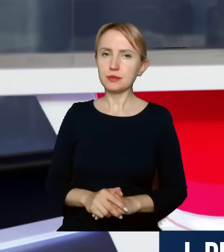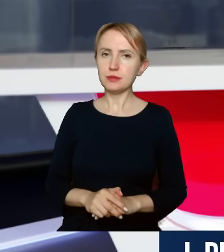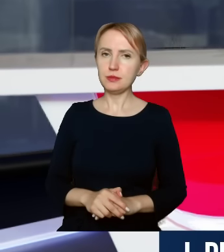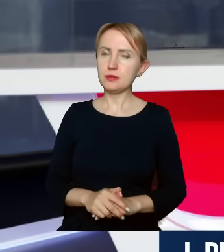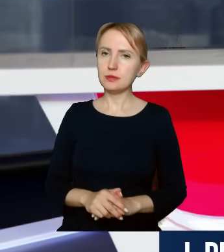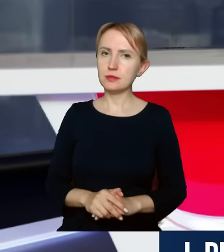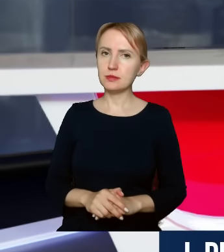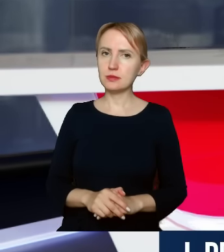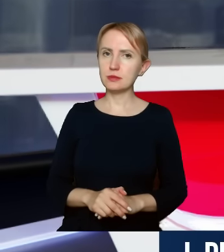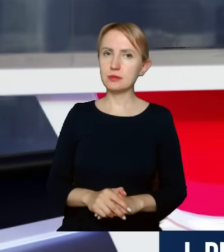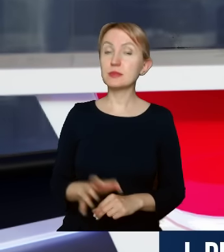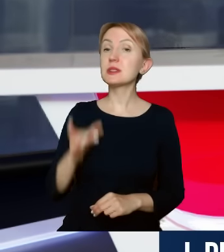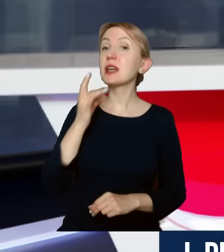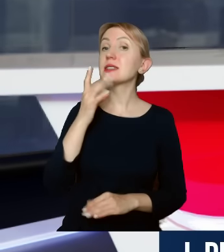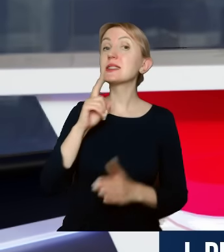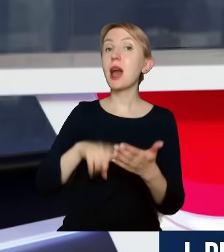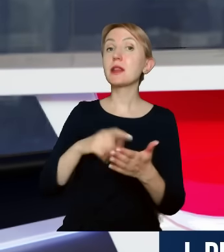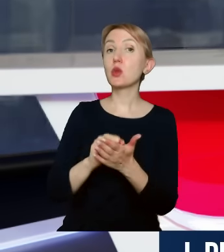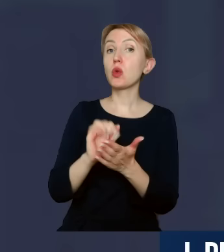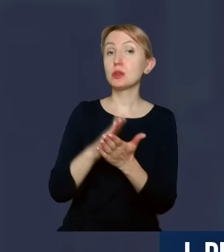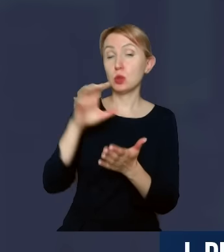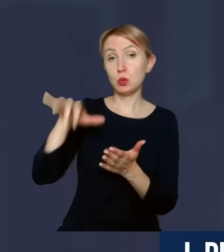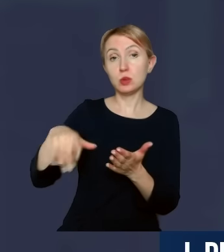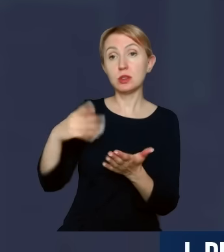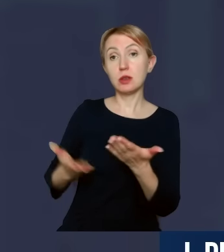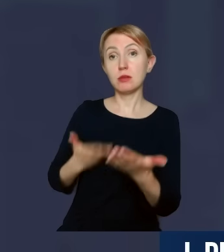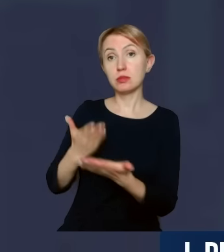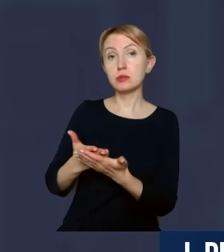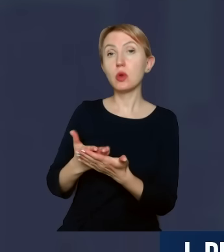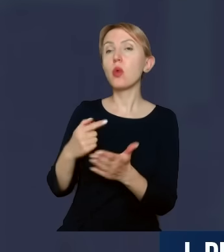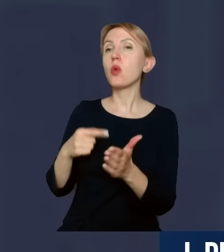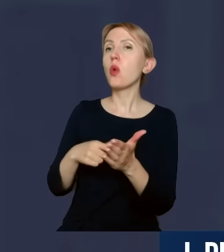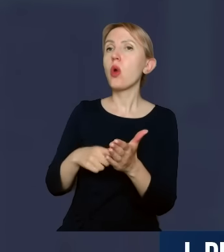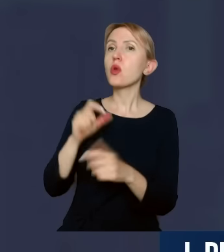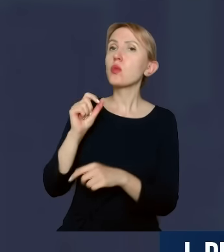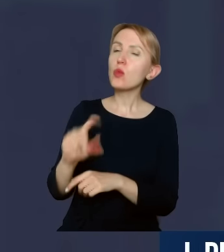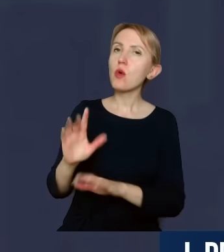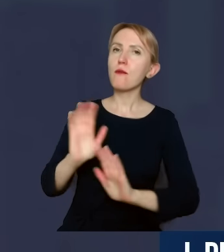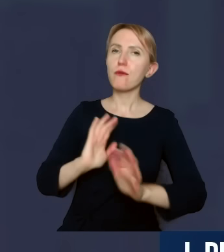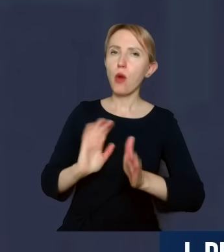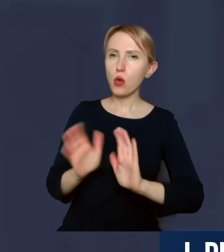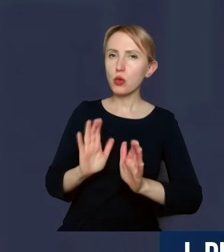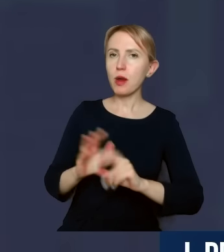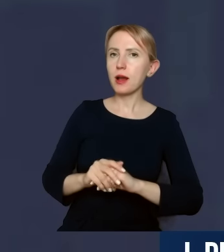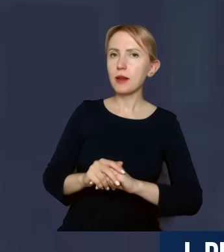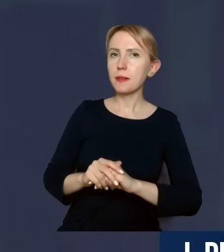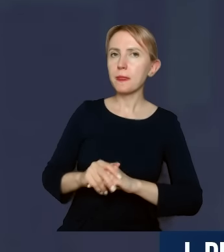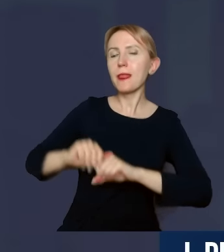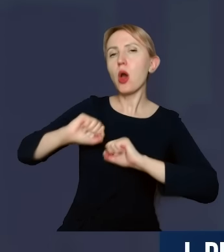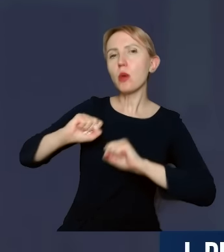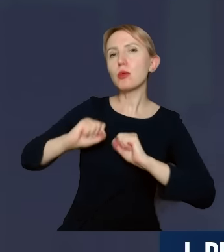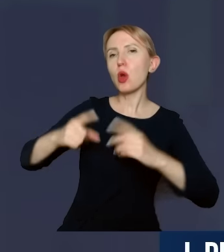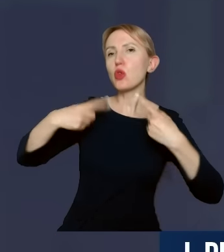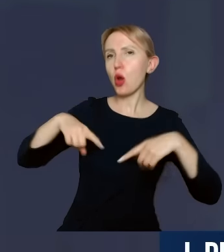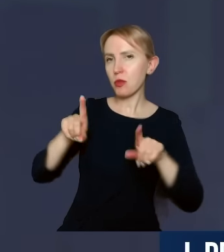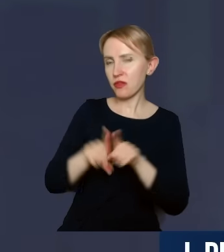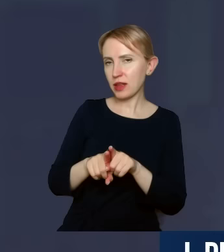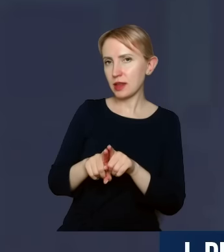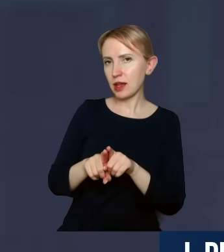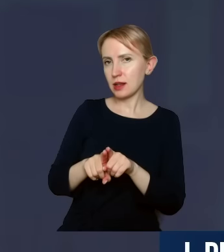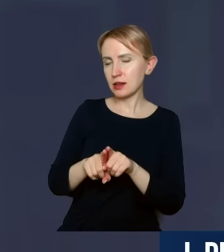te skargi konstytucyjne, które zmierzają do tego, że są jakby formą obrony obywatela, jeśli chodzi